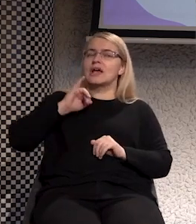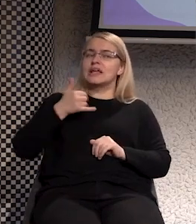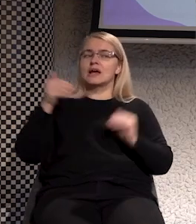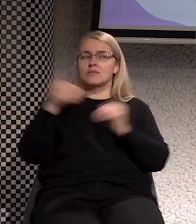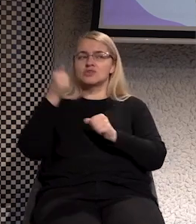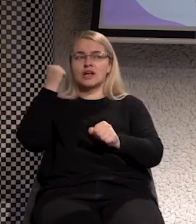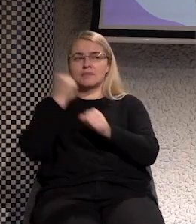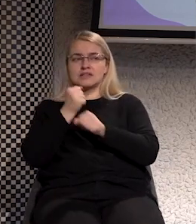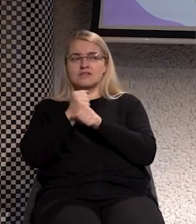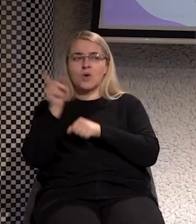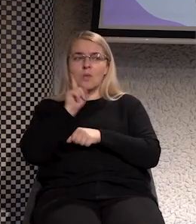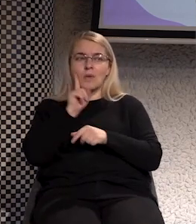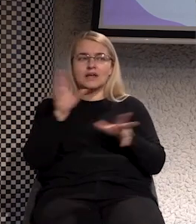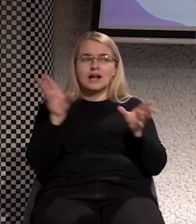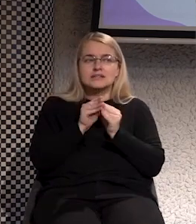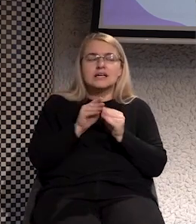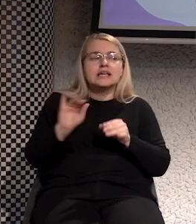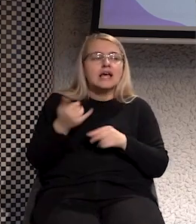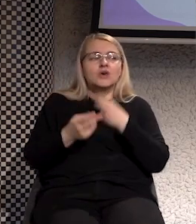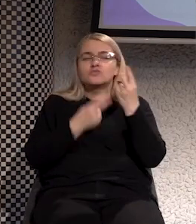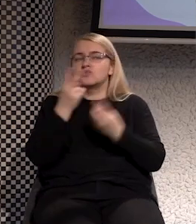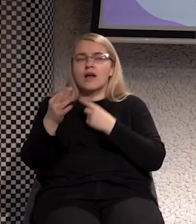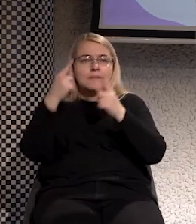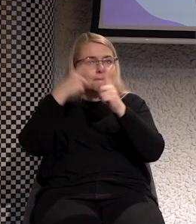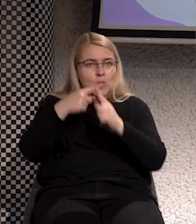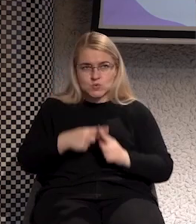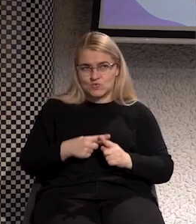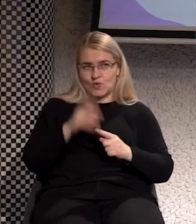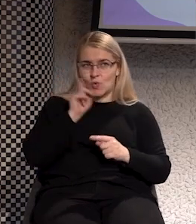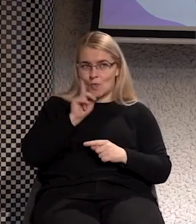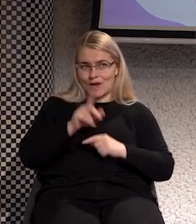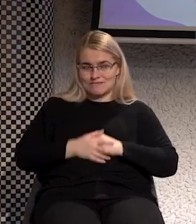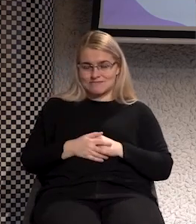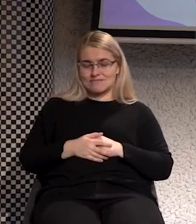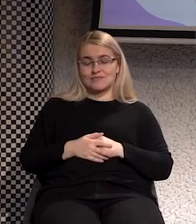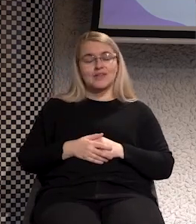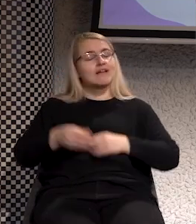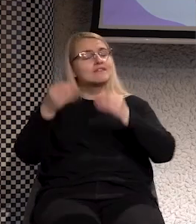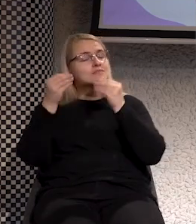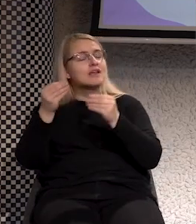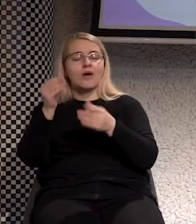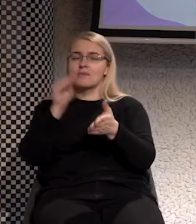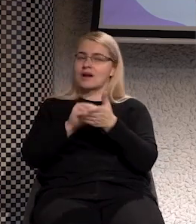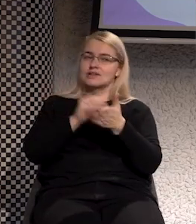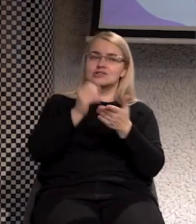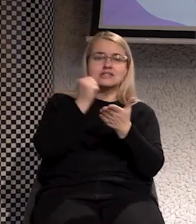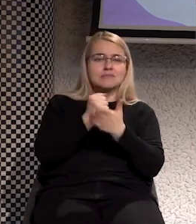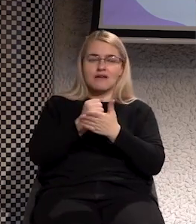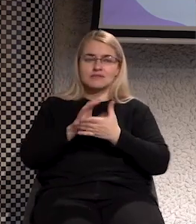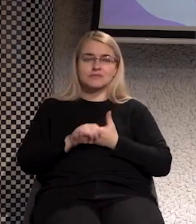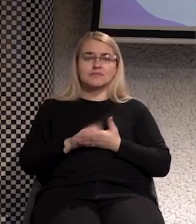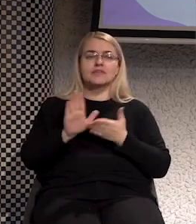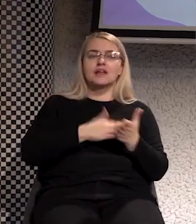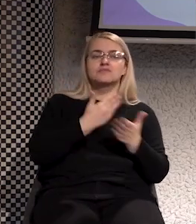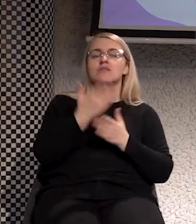co mówić im, co nie mówić, żeby z nich te dobre rzeczy wydobywać, że i są wspaniałe dla mnie praktyczne rzeczy, takie, że mówienie